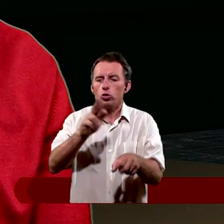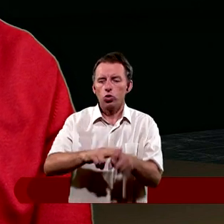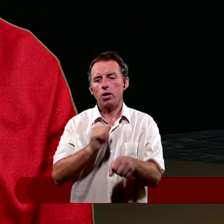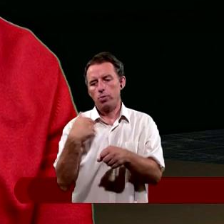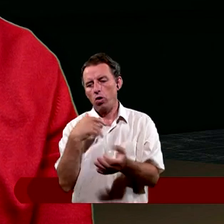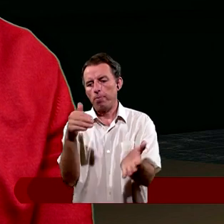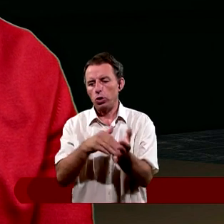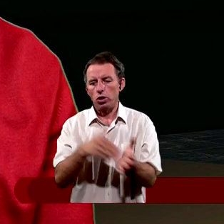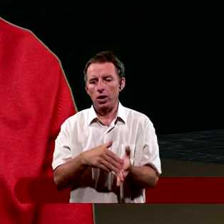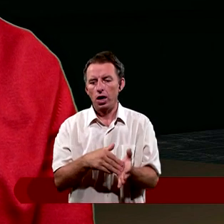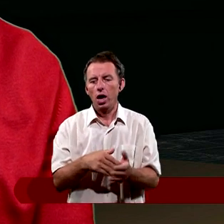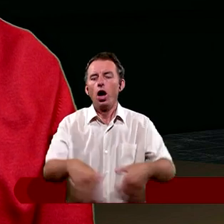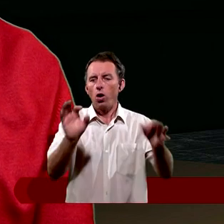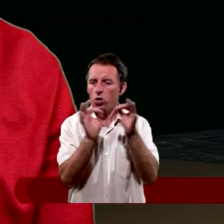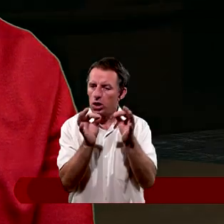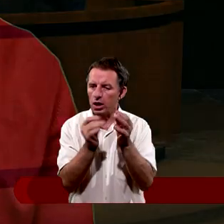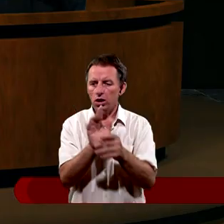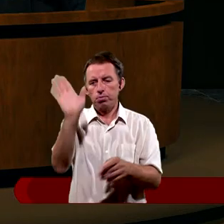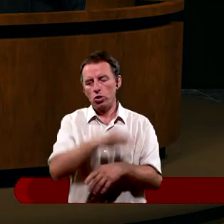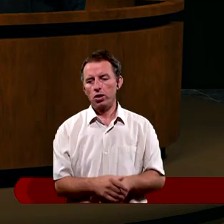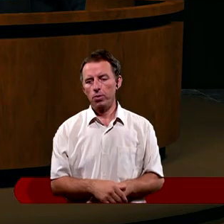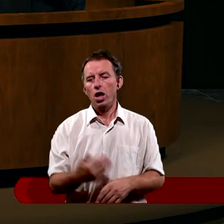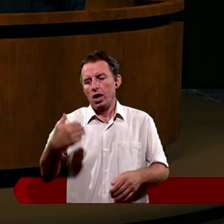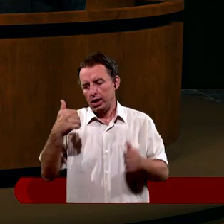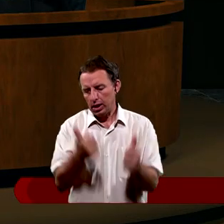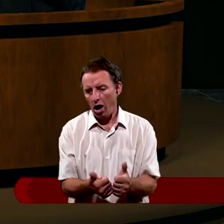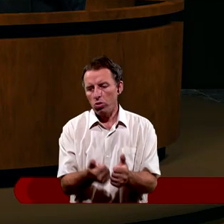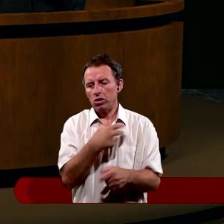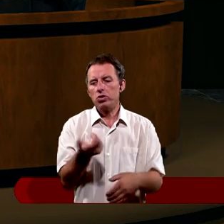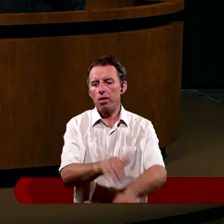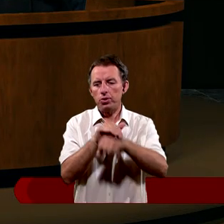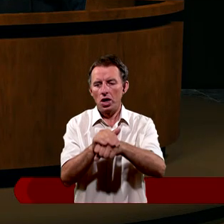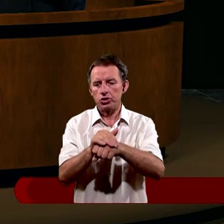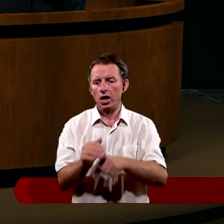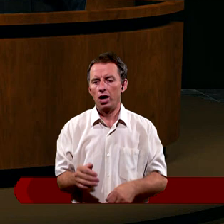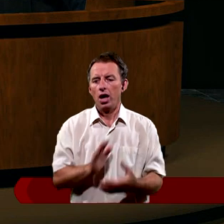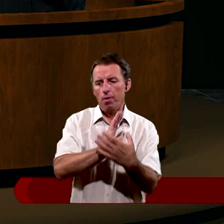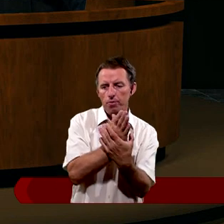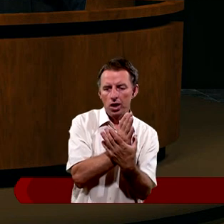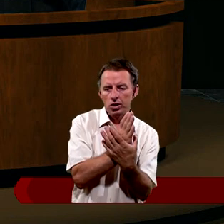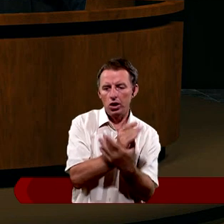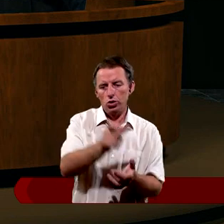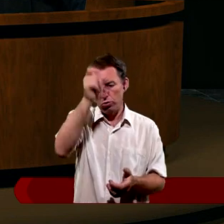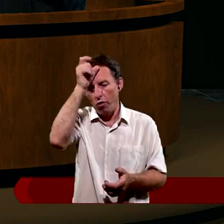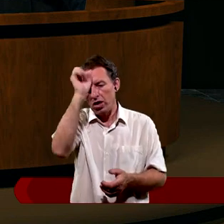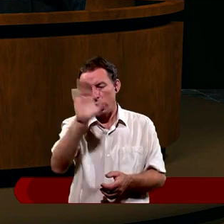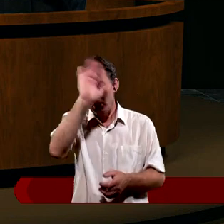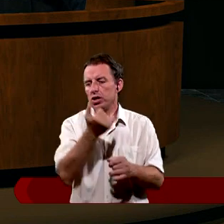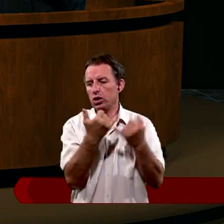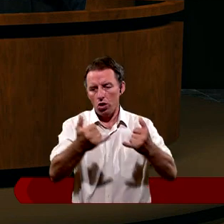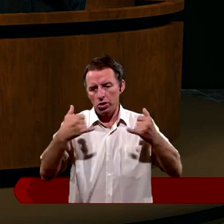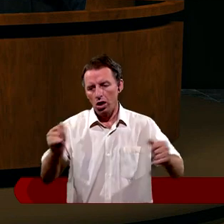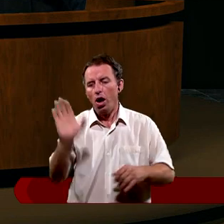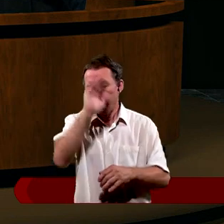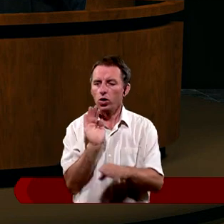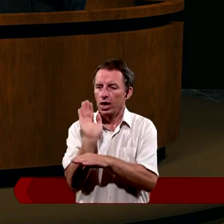potrzeba. Tak? Bo relacje z Bogiem stały się nieprzyjaźnią między człowiek a Bóg na tej linii. I